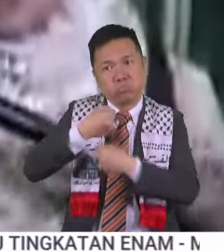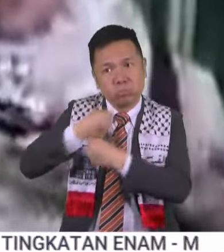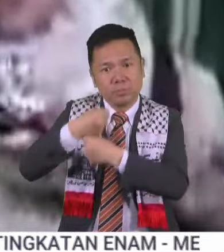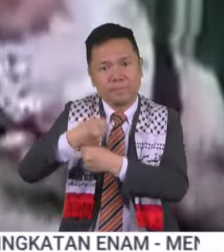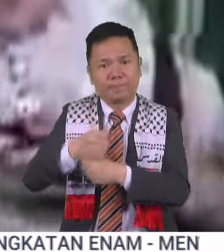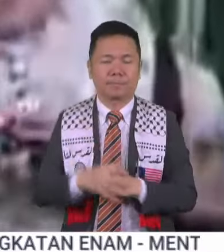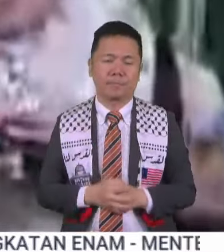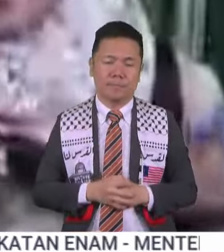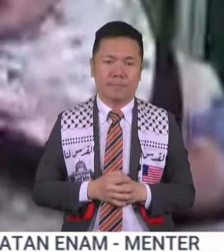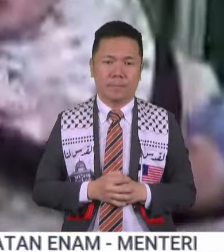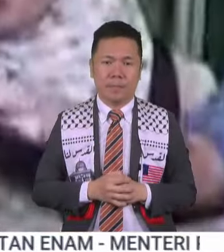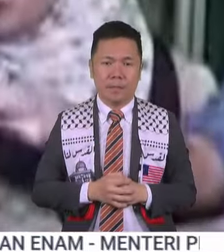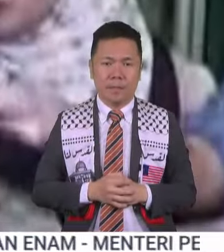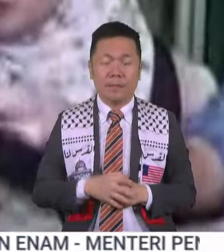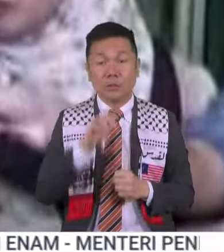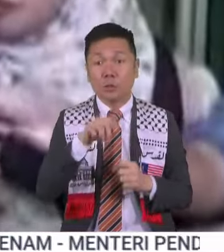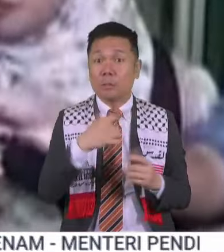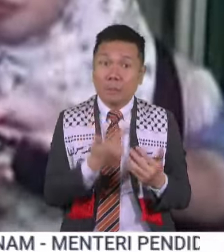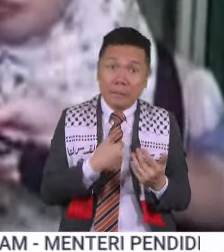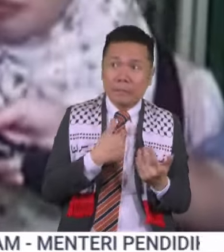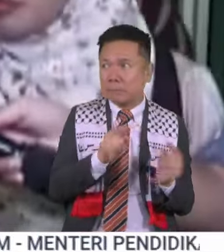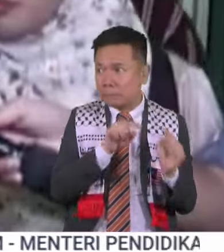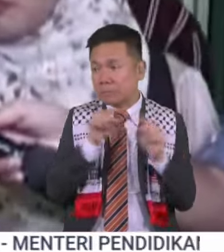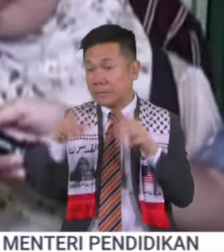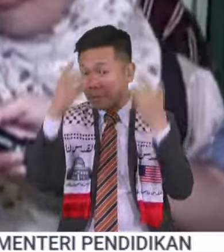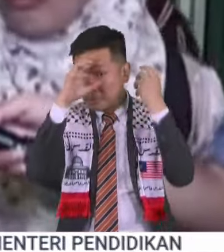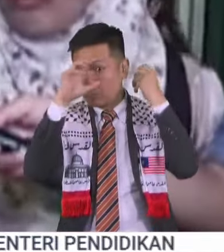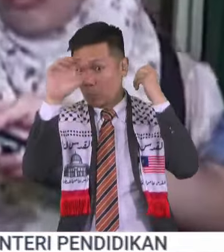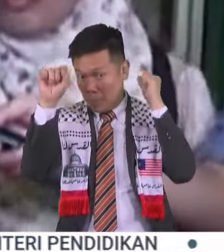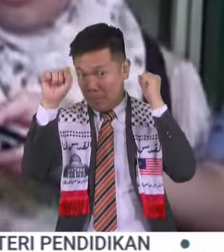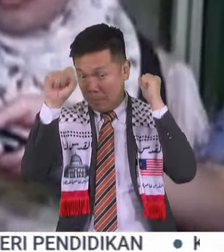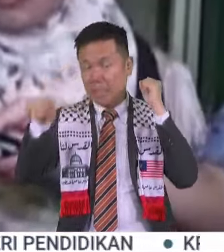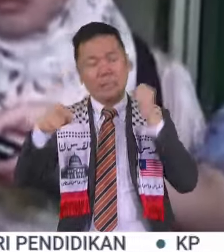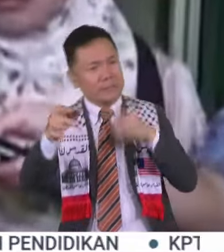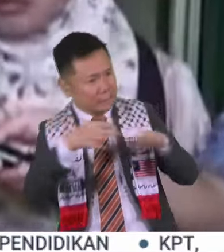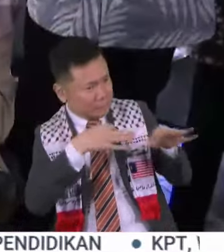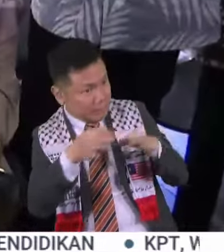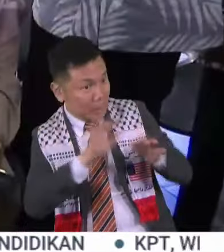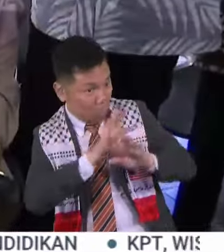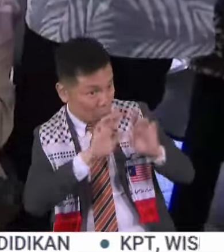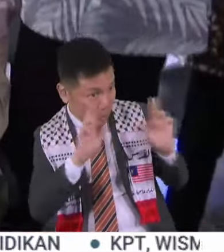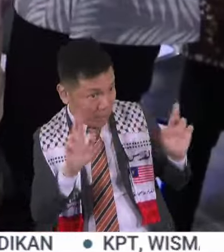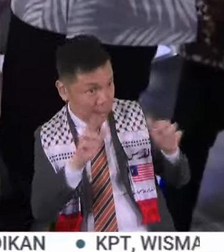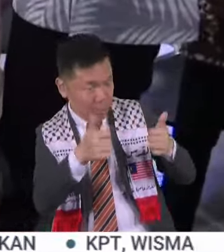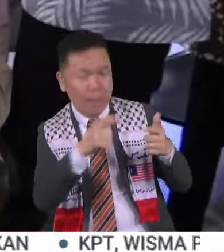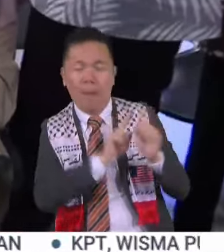coaster, so terus ke embassy, dapat sedikit taklimat and terus pergi ke airport lah.